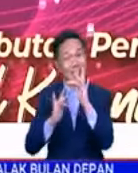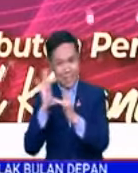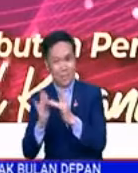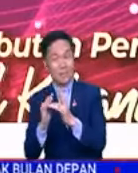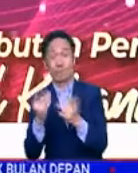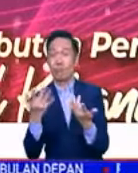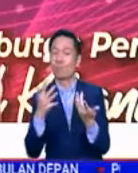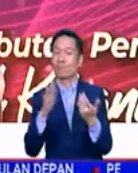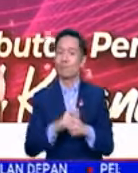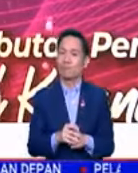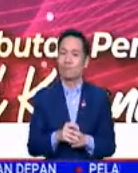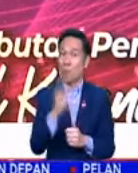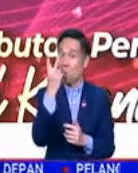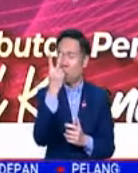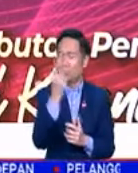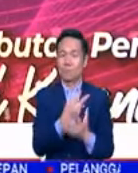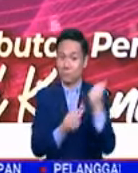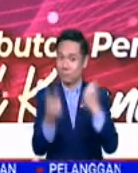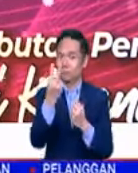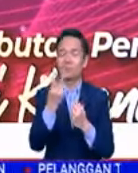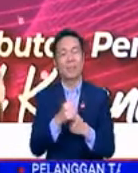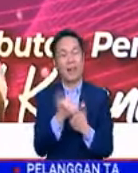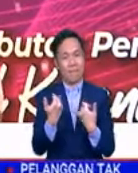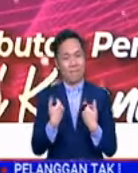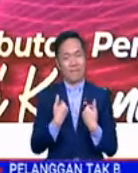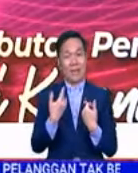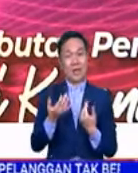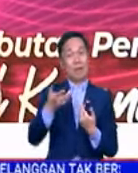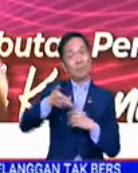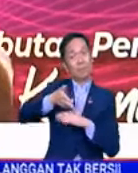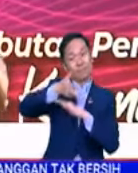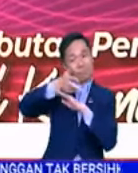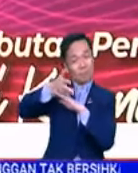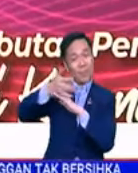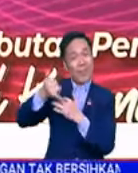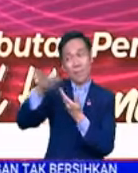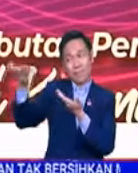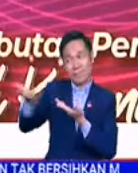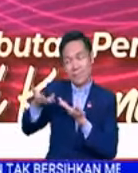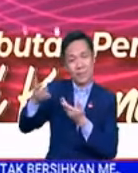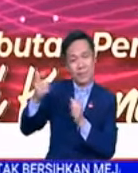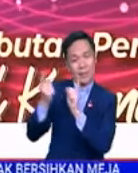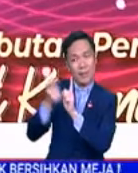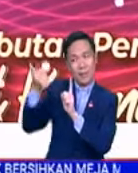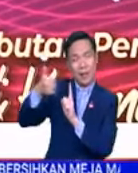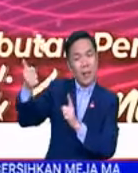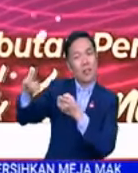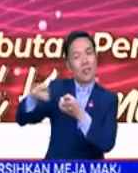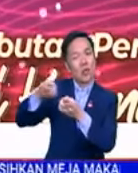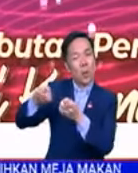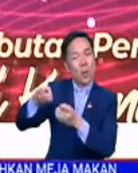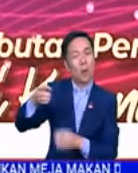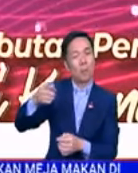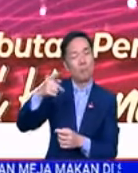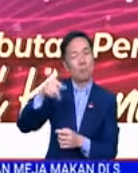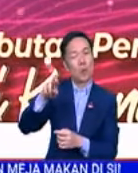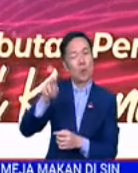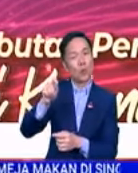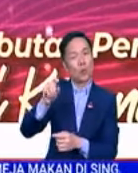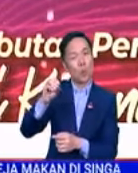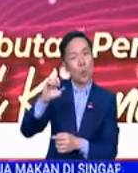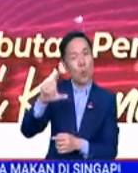secara ringkas mengenai sambutan pada malam ini, bersama saya ialah pengarah unit protokol istiadat dan pengurusan